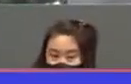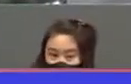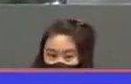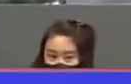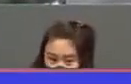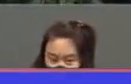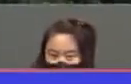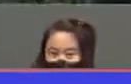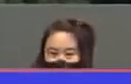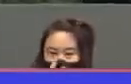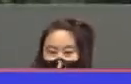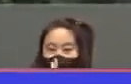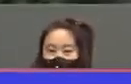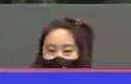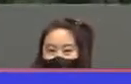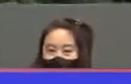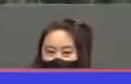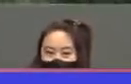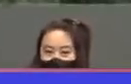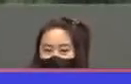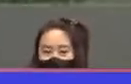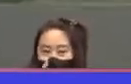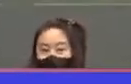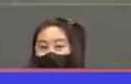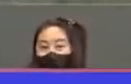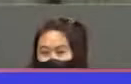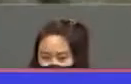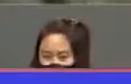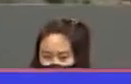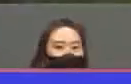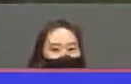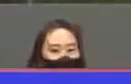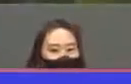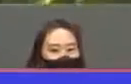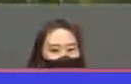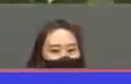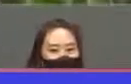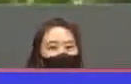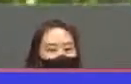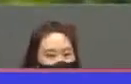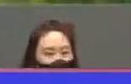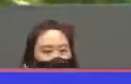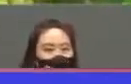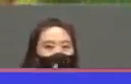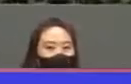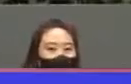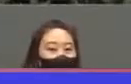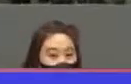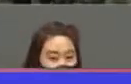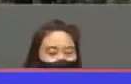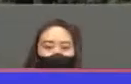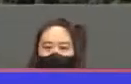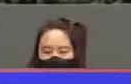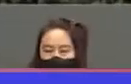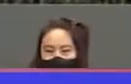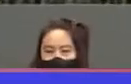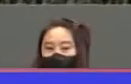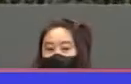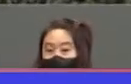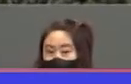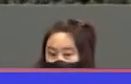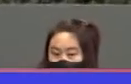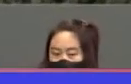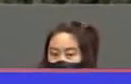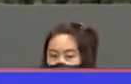ที่เกี่ยวข้องซึ่งก็เป็นการเพิ่มพื้นที่ป่านะคะแล้วก็ควบคู่กับการฟื้นทรัพยากรธรรมชาติที่อยู่ในพื้นที่เสื่อมโทรม